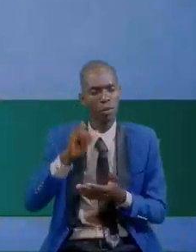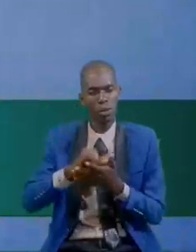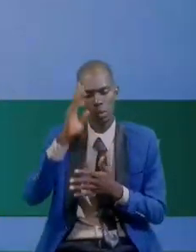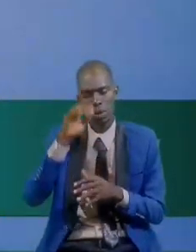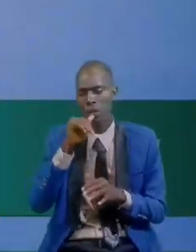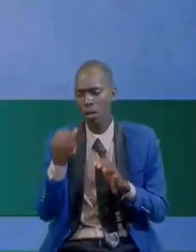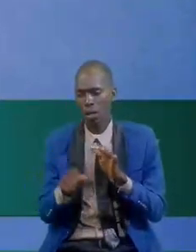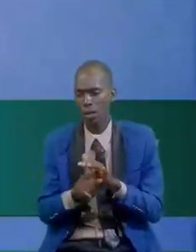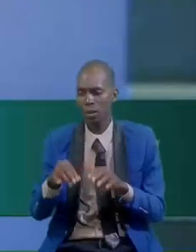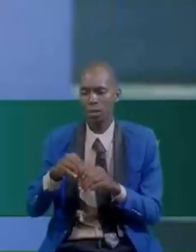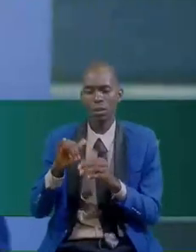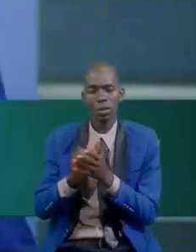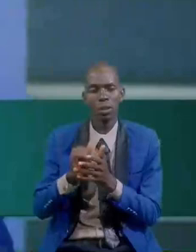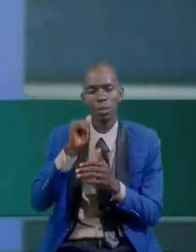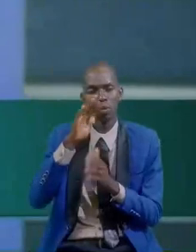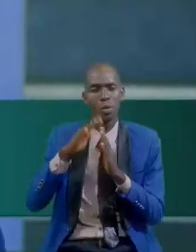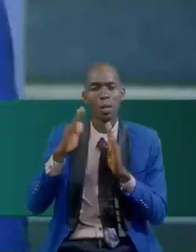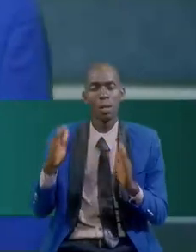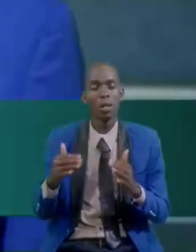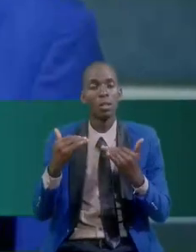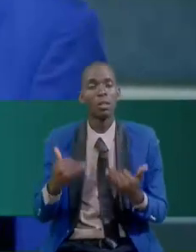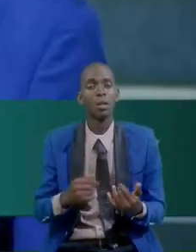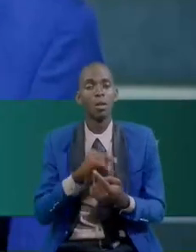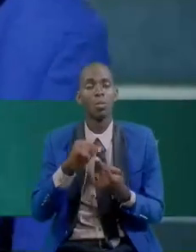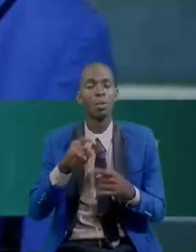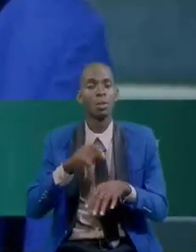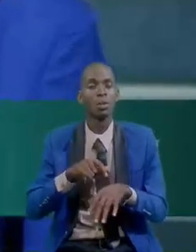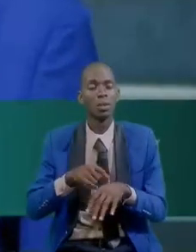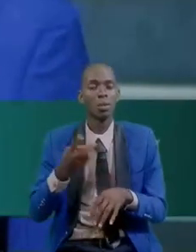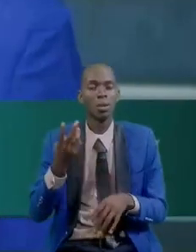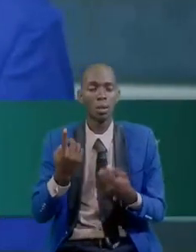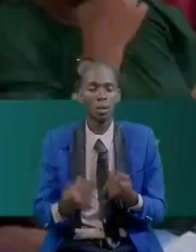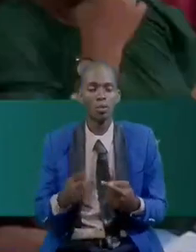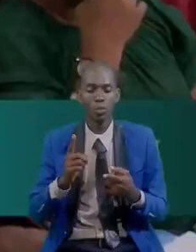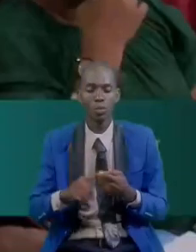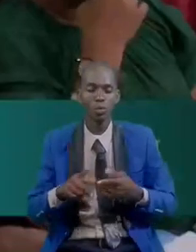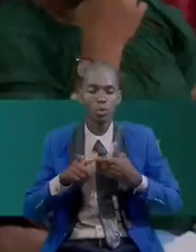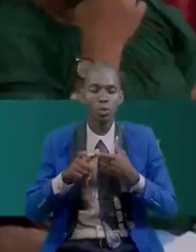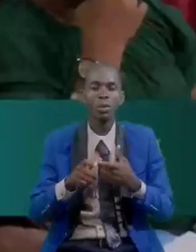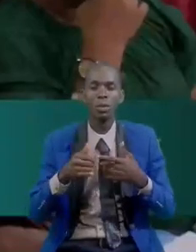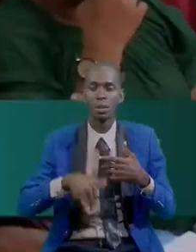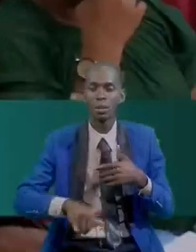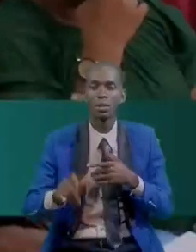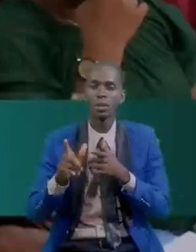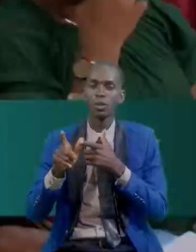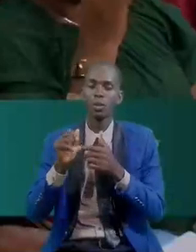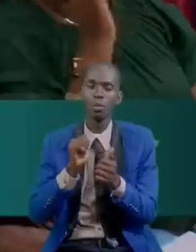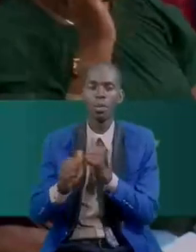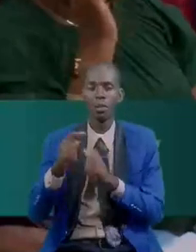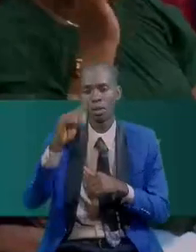là. Maintenant, quand le moment est venu de courir, il a dépassé l'homme qui était dans le char.